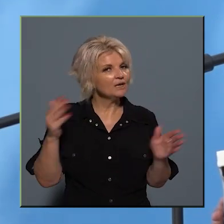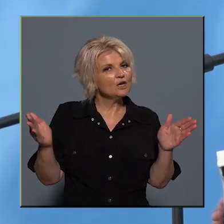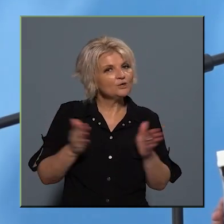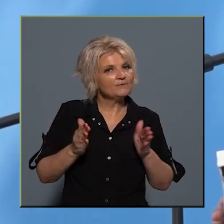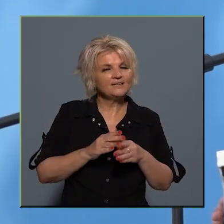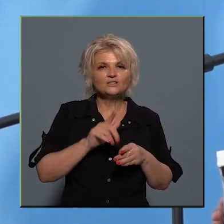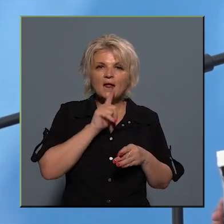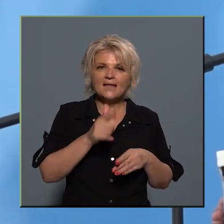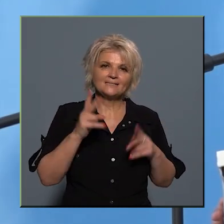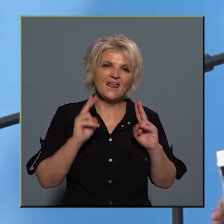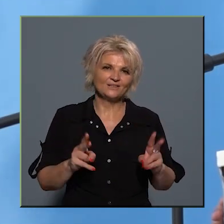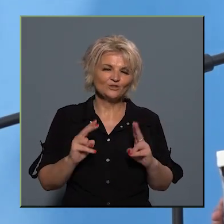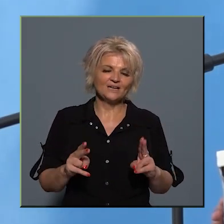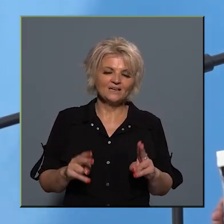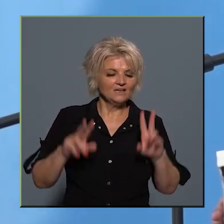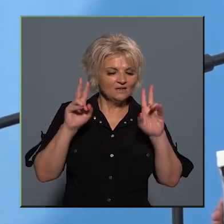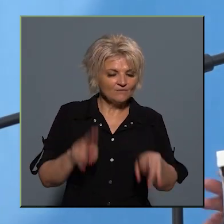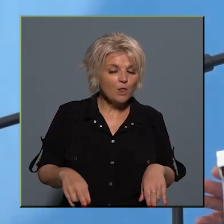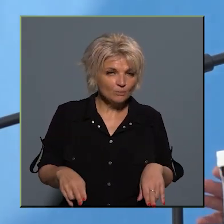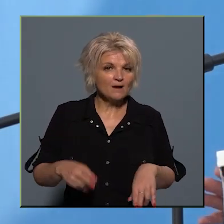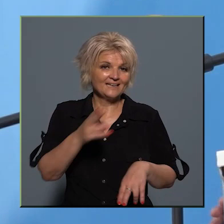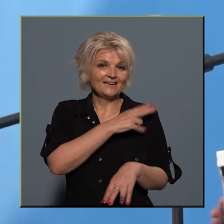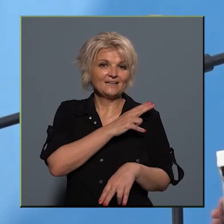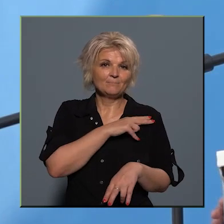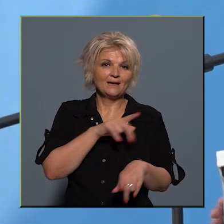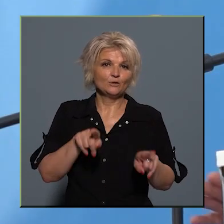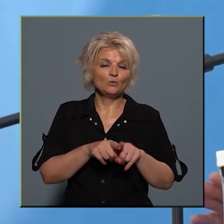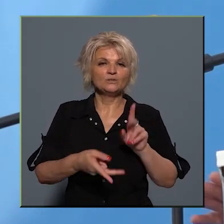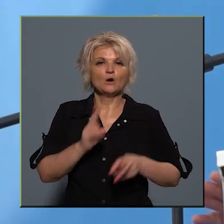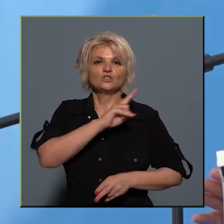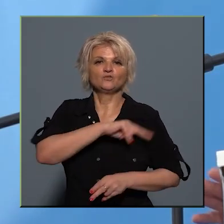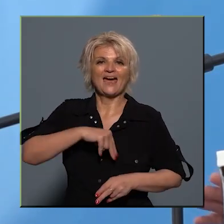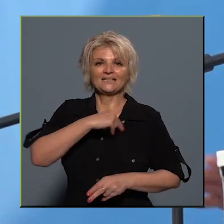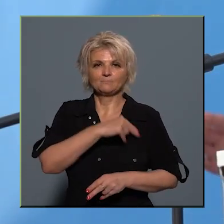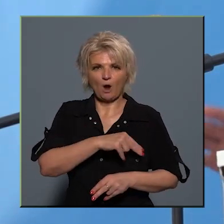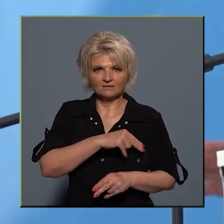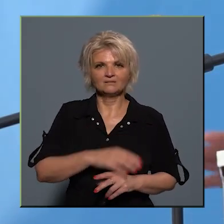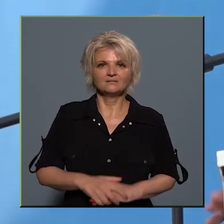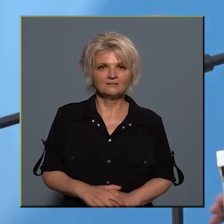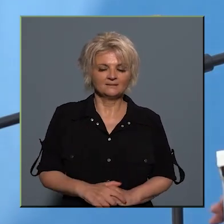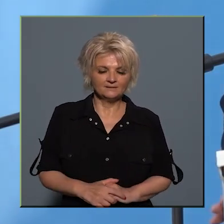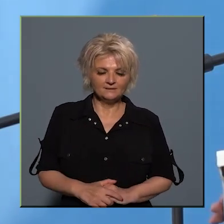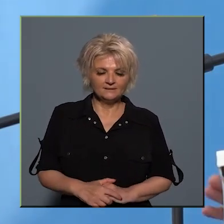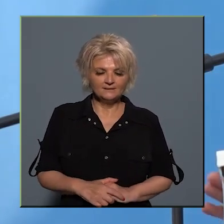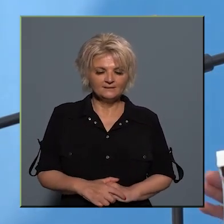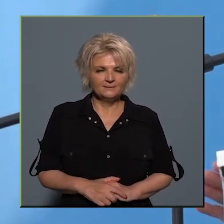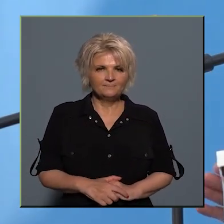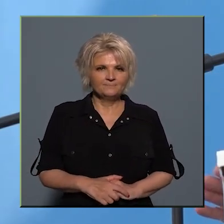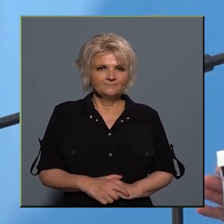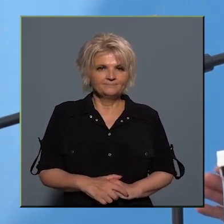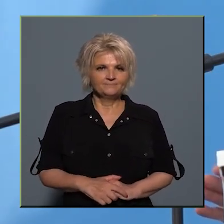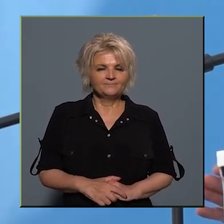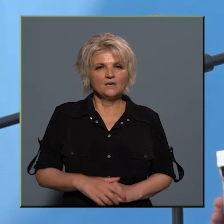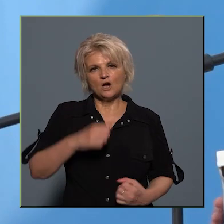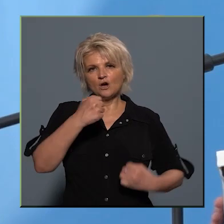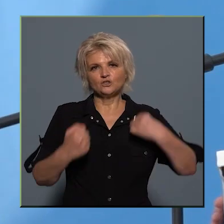lesz lehetőség arra, hogy tényleg érdemben, úgy, ahogy Svájcban, és hangsúlyozom, hogy a